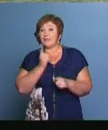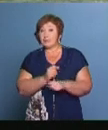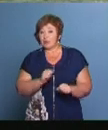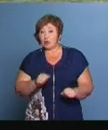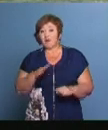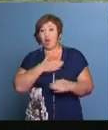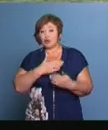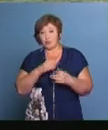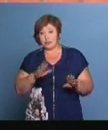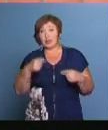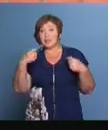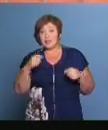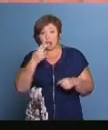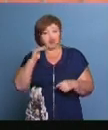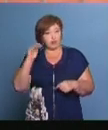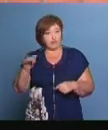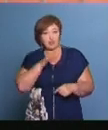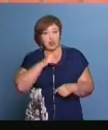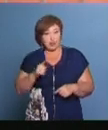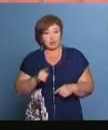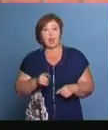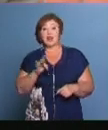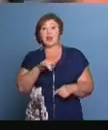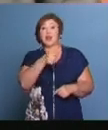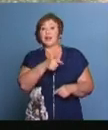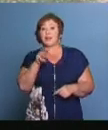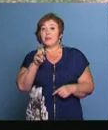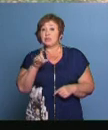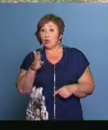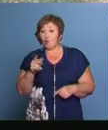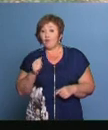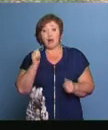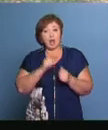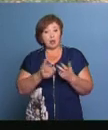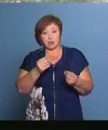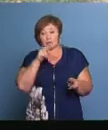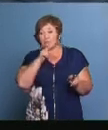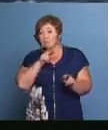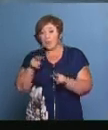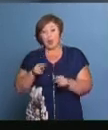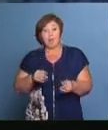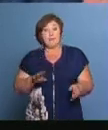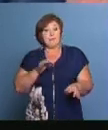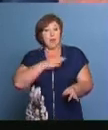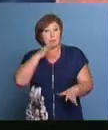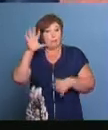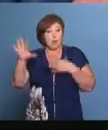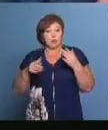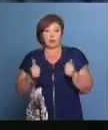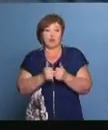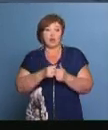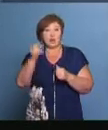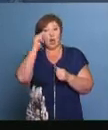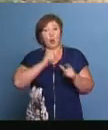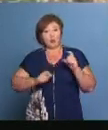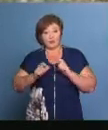и продажу их несовершеннолетним ректор УДГУ Галина Мерзлякова. Каждый день она наблюдает белый парюш около университета.